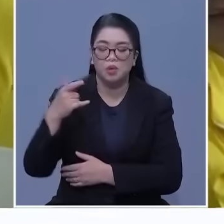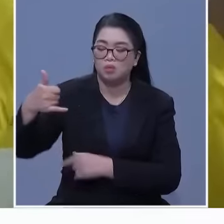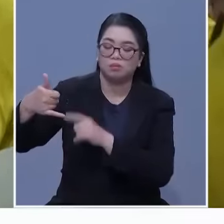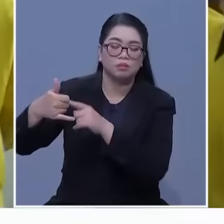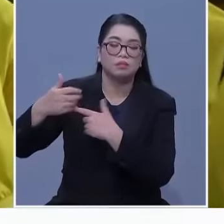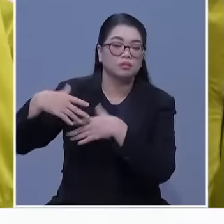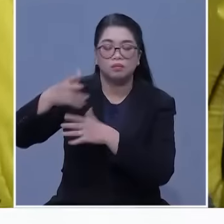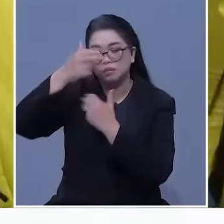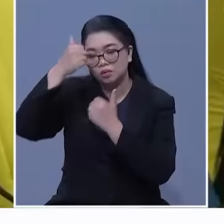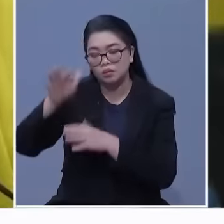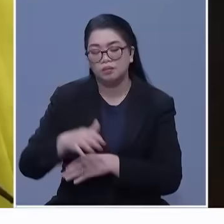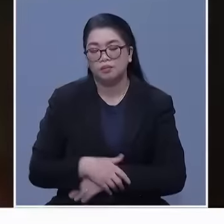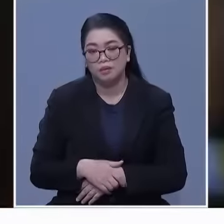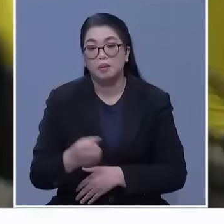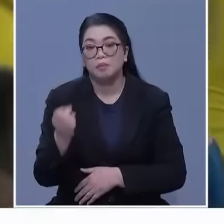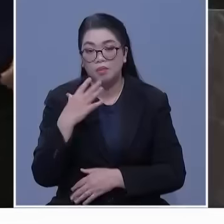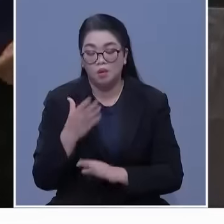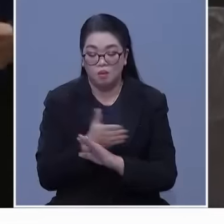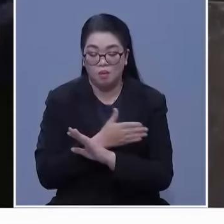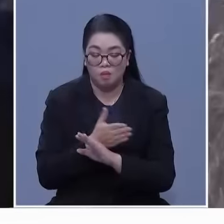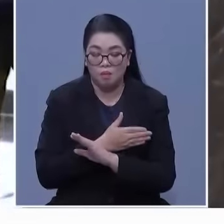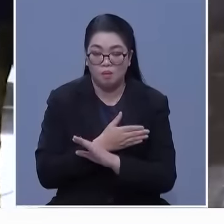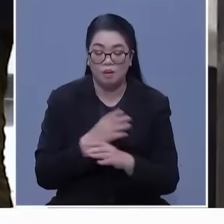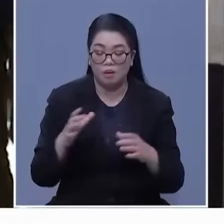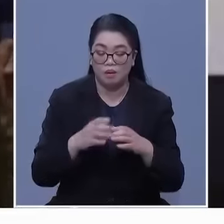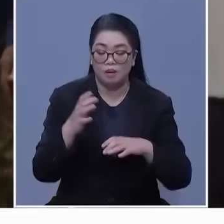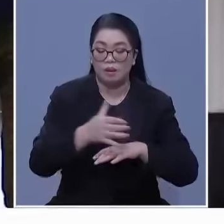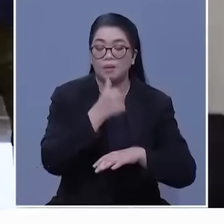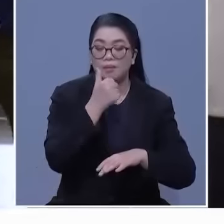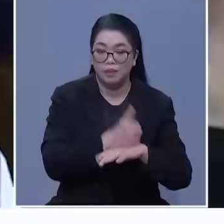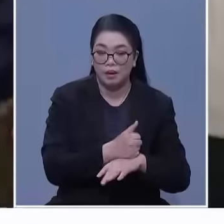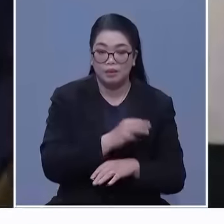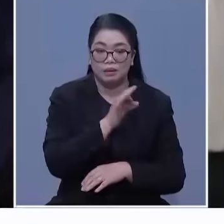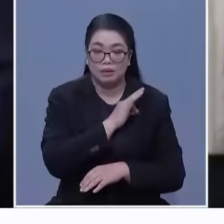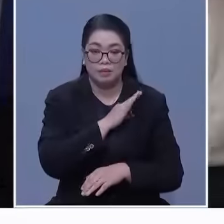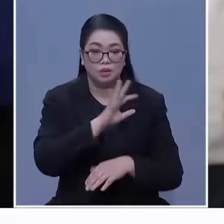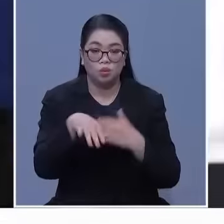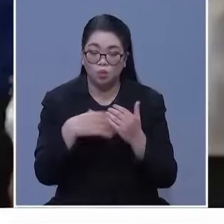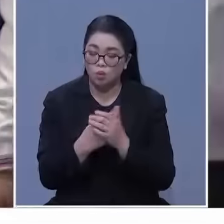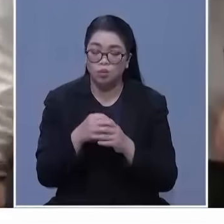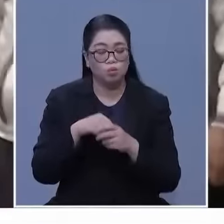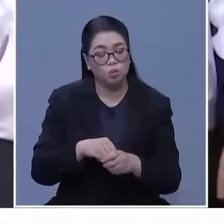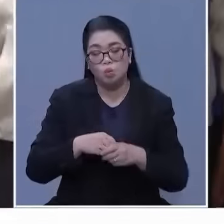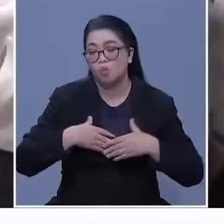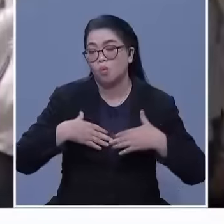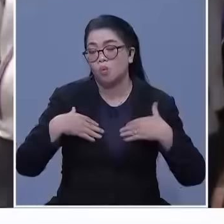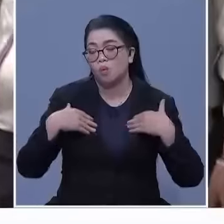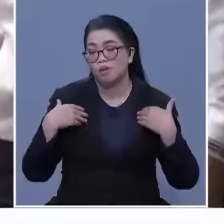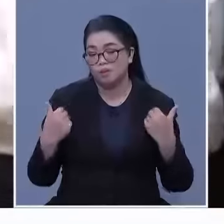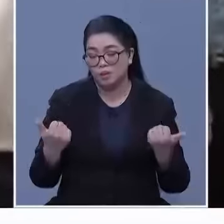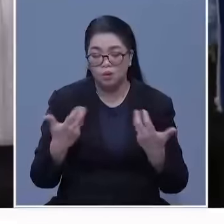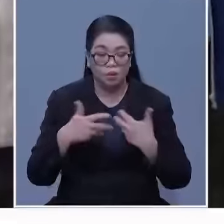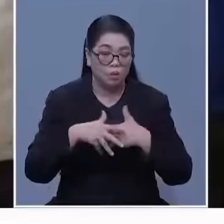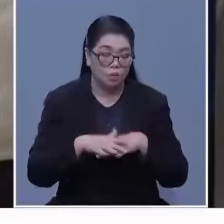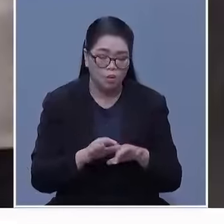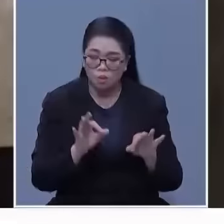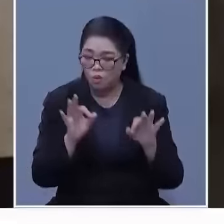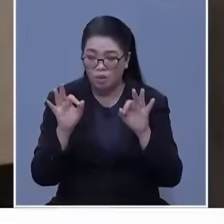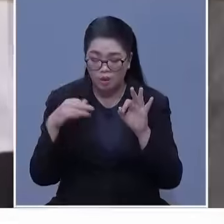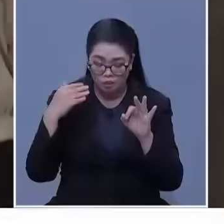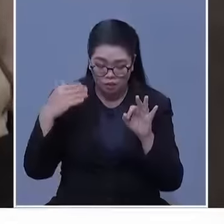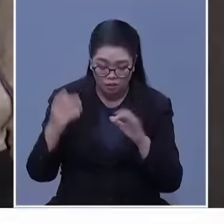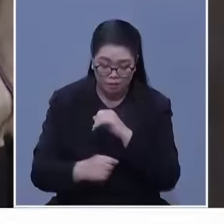ะคุณศิระบอกว่าก่อนช่วงที่พักยังไม่มีคุณสามารถสมาชิกทุกคนก็อยู่กันมีความสุขดีร่วมงานกันดีจน